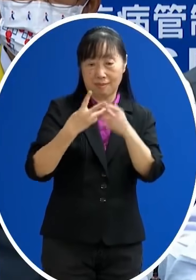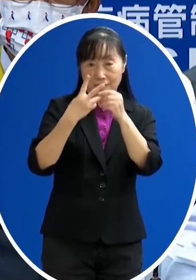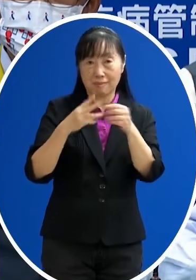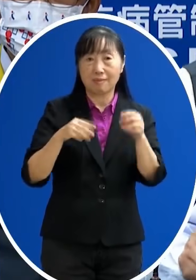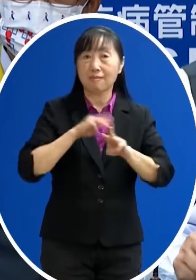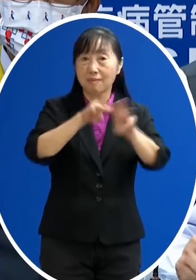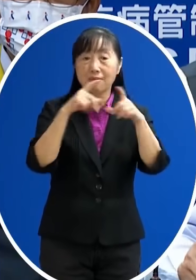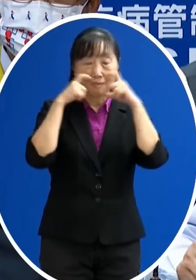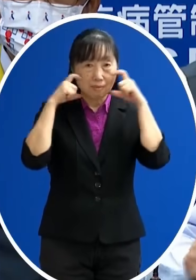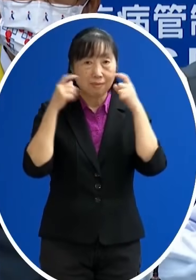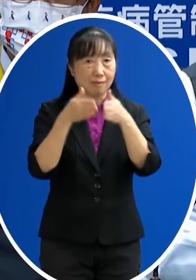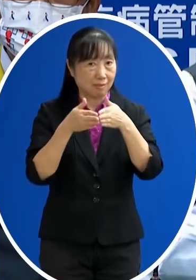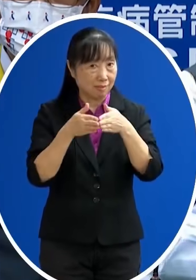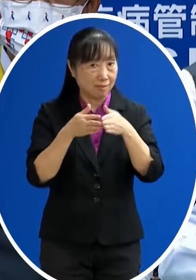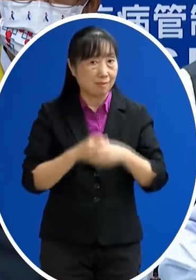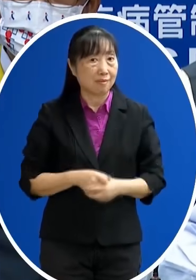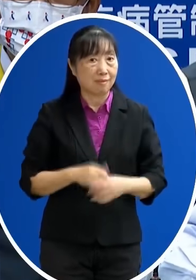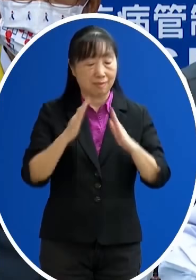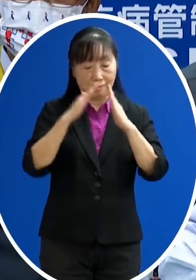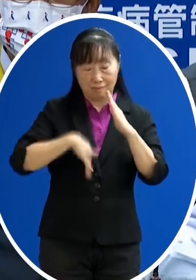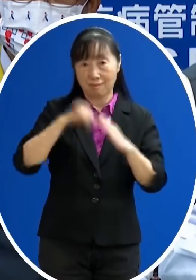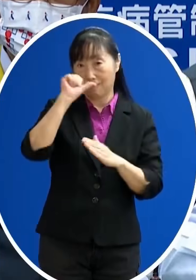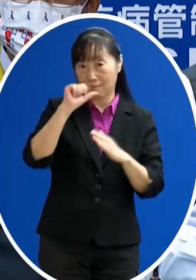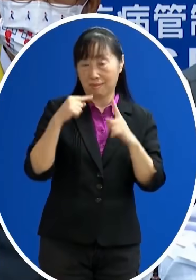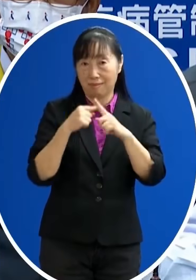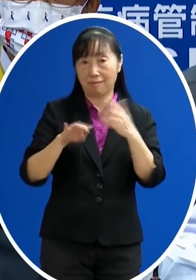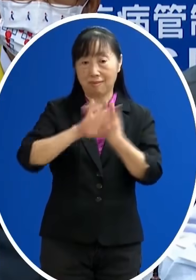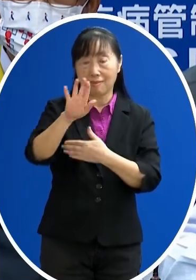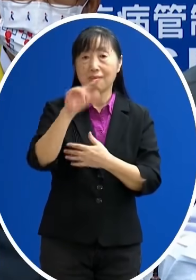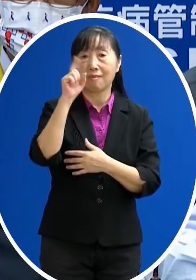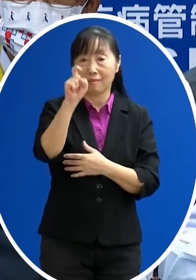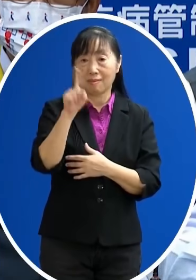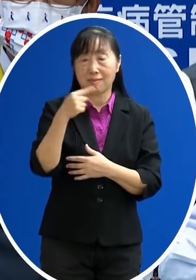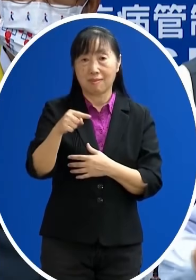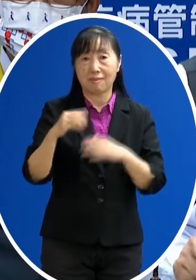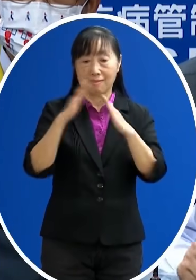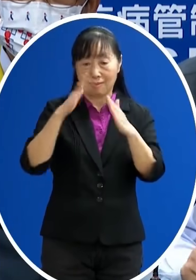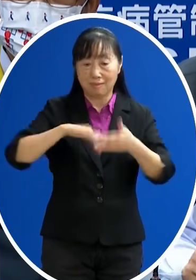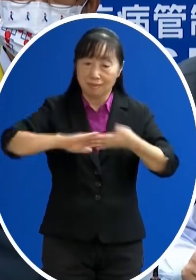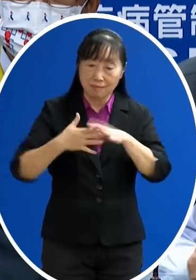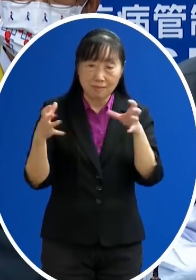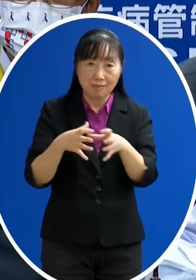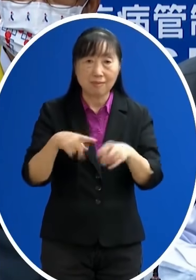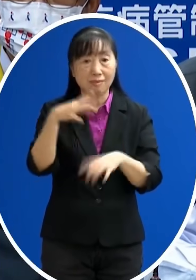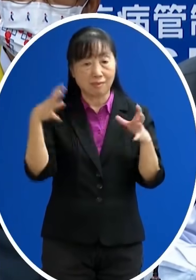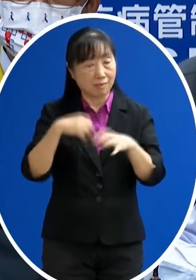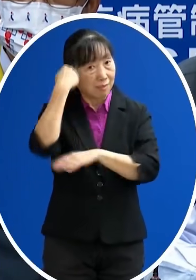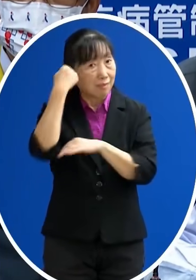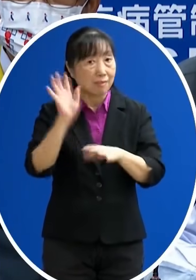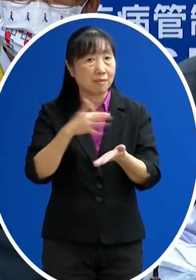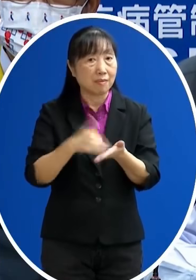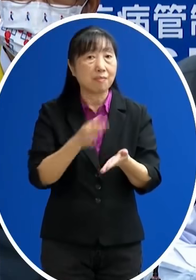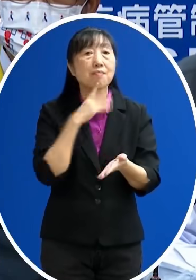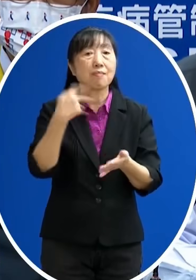出全程戴口罩，室内5人室外4人以上的家庭聚会，那同住者不计和